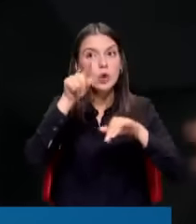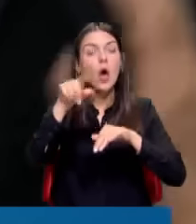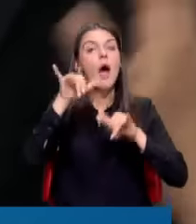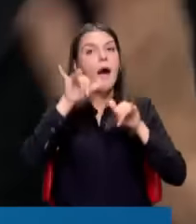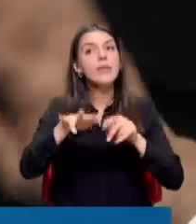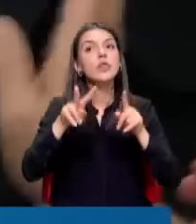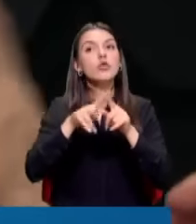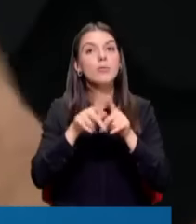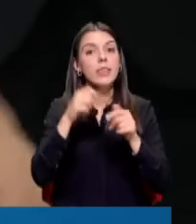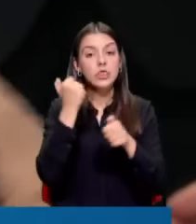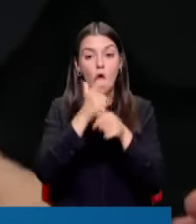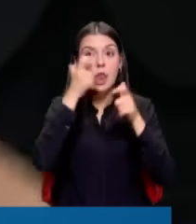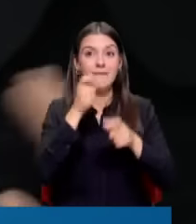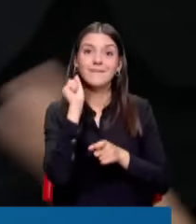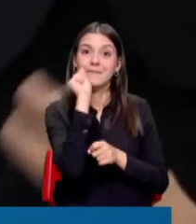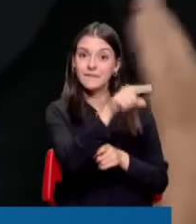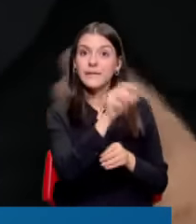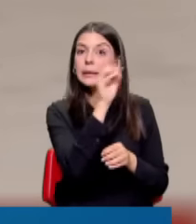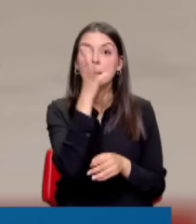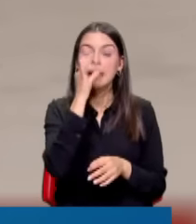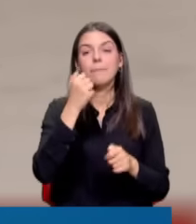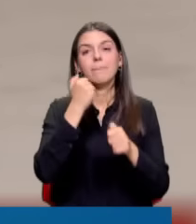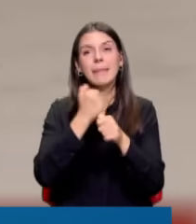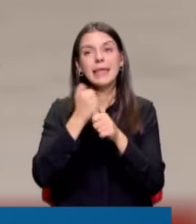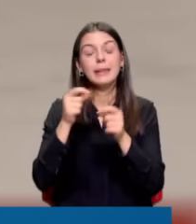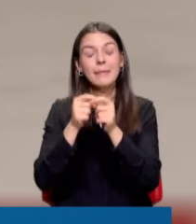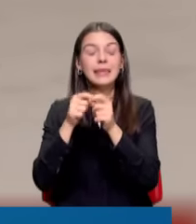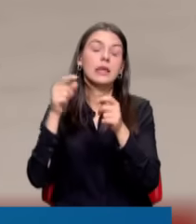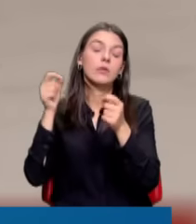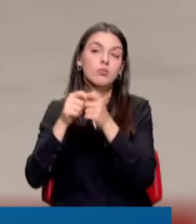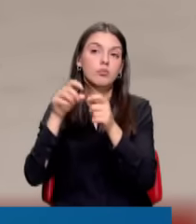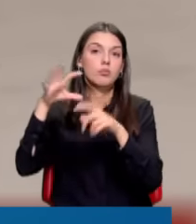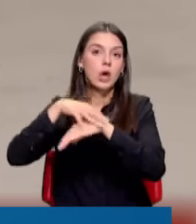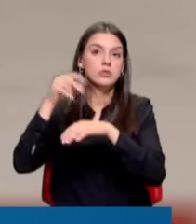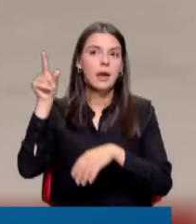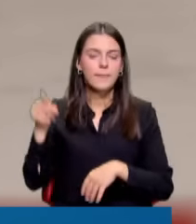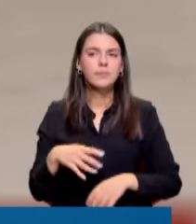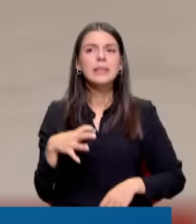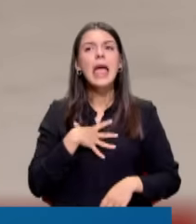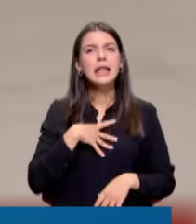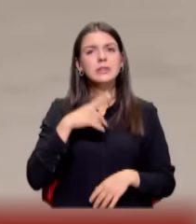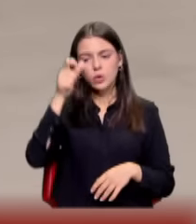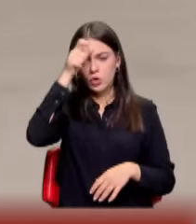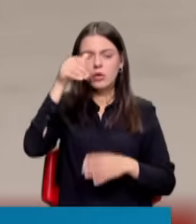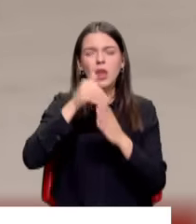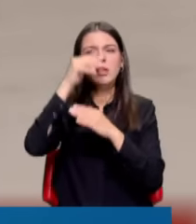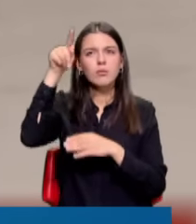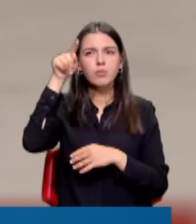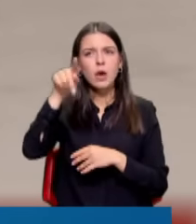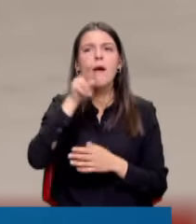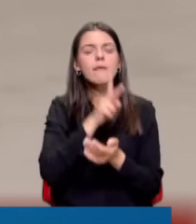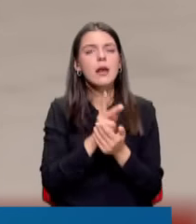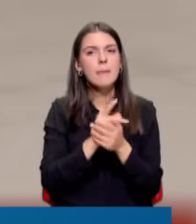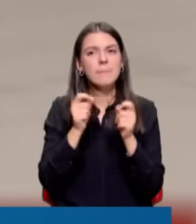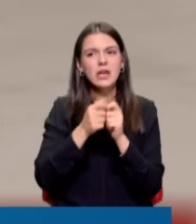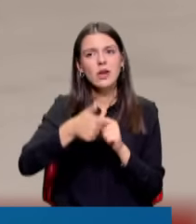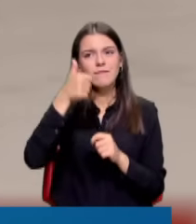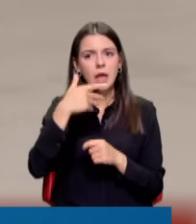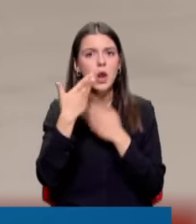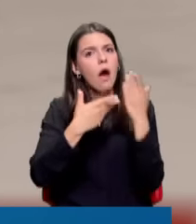Kurtulmuş'un görevlendirmesiyle Bekir Bozdağ yönetmişti. Kendisi yurt dışındayken bu kararı başkan vekiline okutturan Sayın